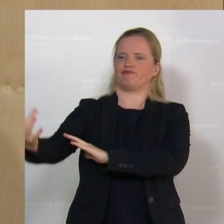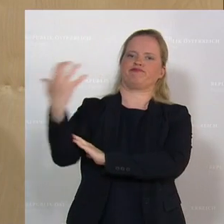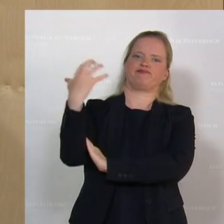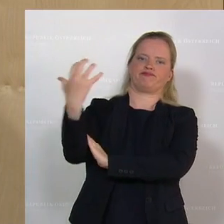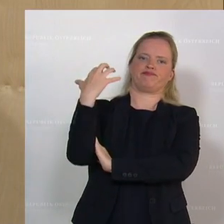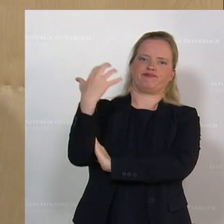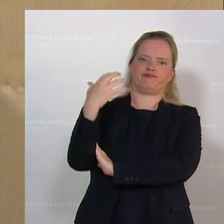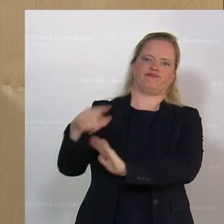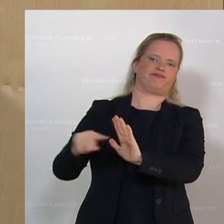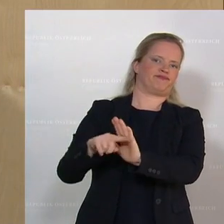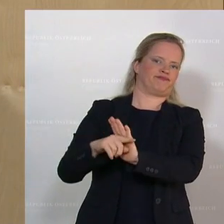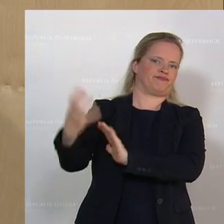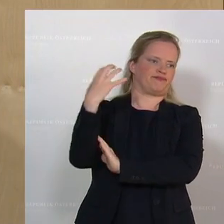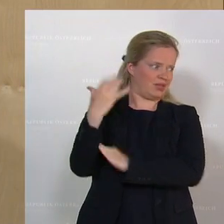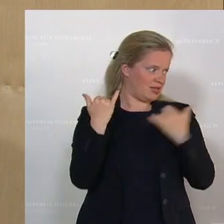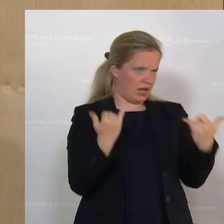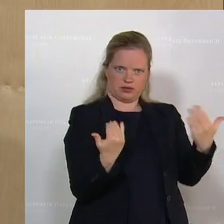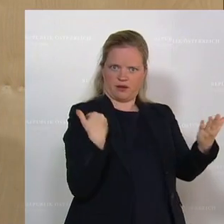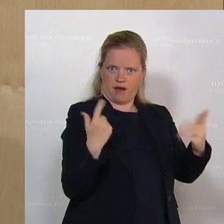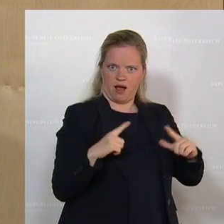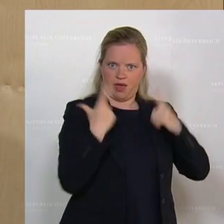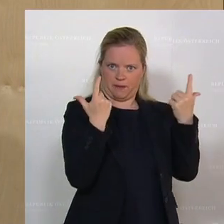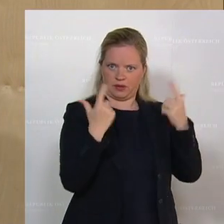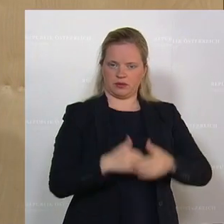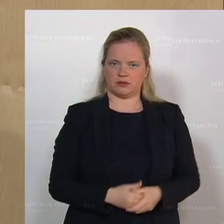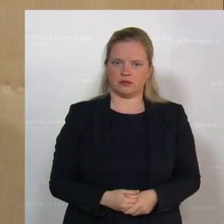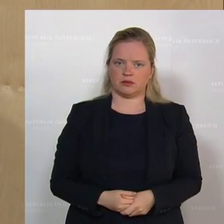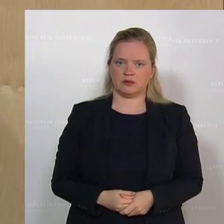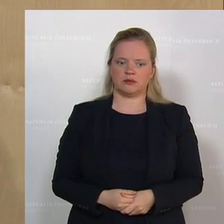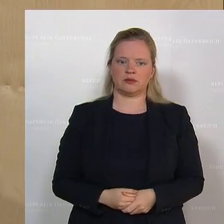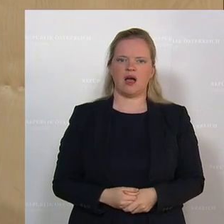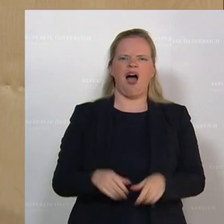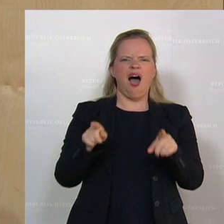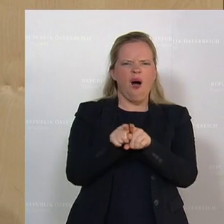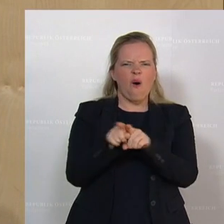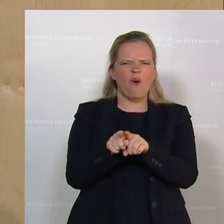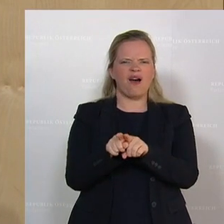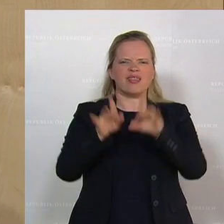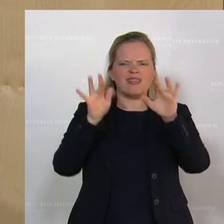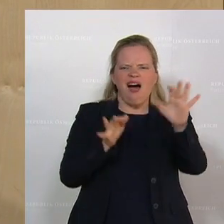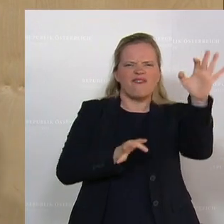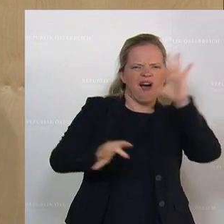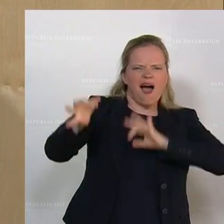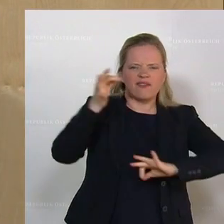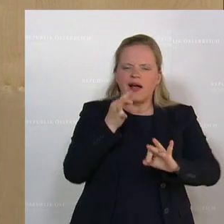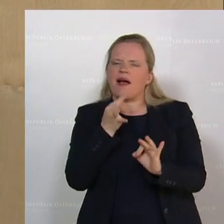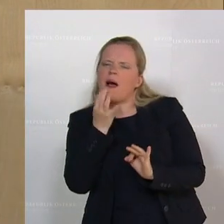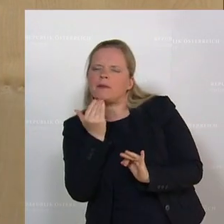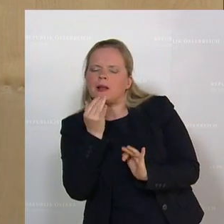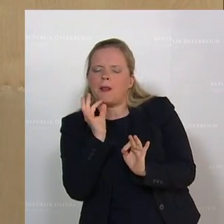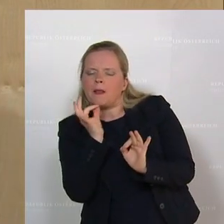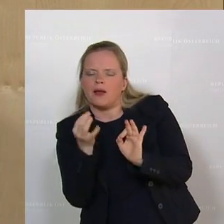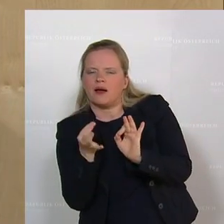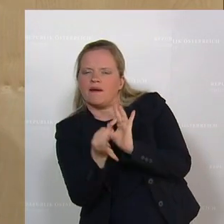jetzt gerade, verbunden mit Suggestivfragen und am Ende des Tages mit